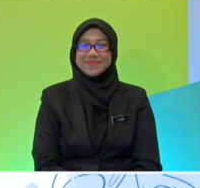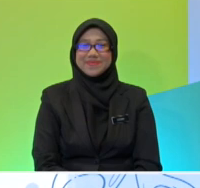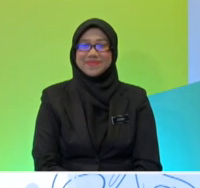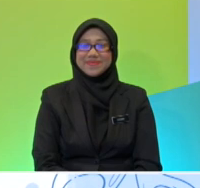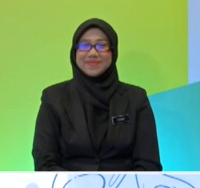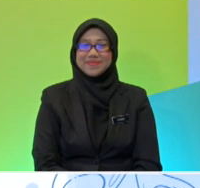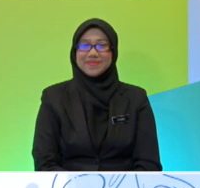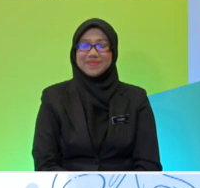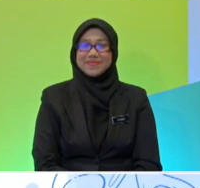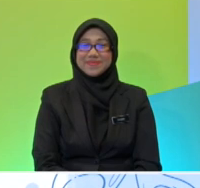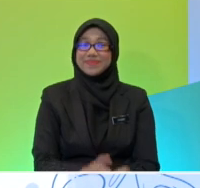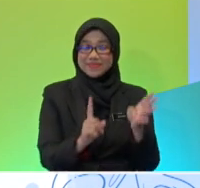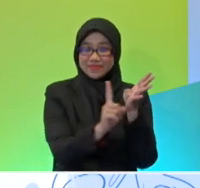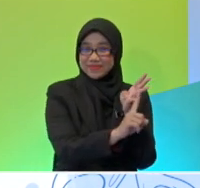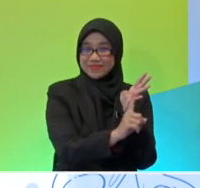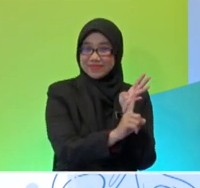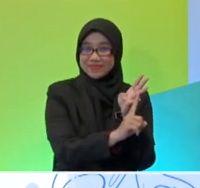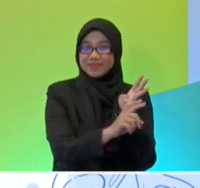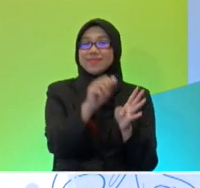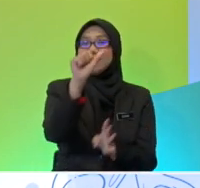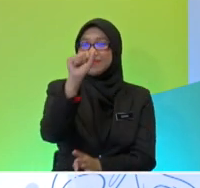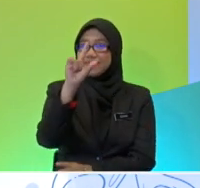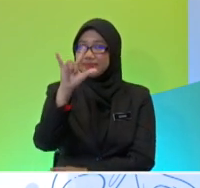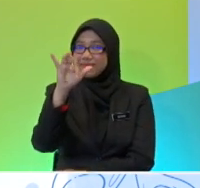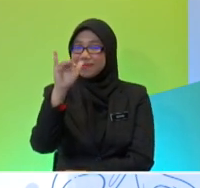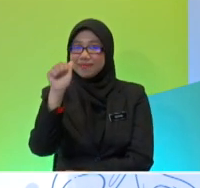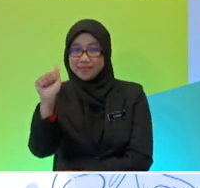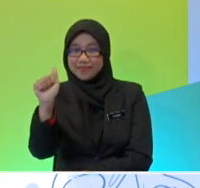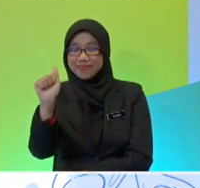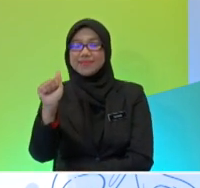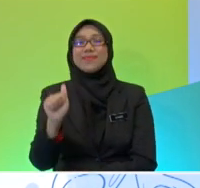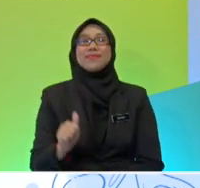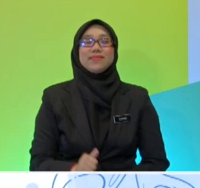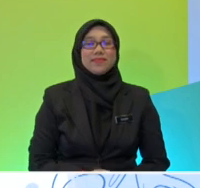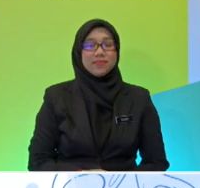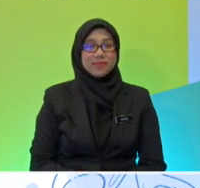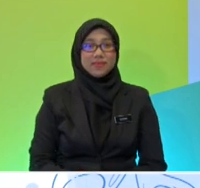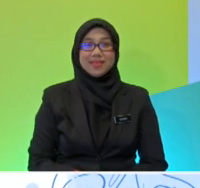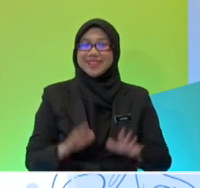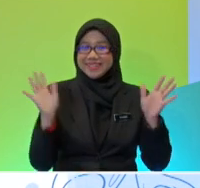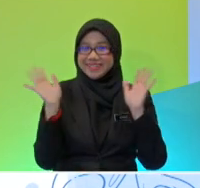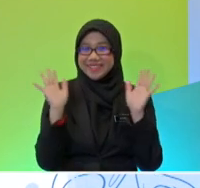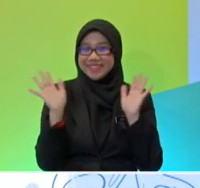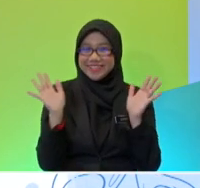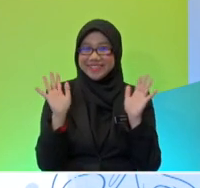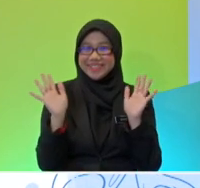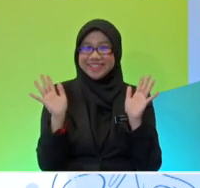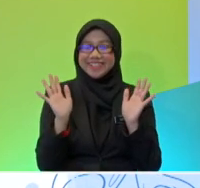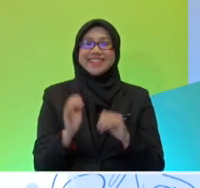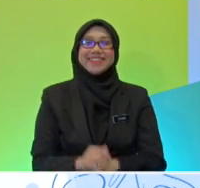dan yang keempat kita ada adik Aliya Humaira dari sk Putrajaya PSM 51 Hai Aliya